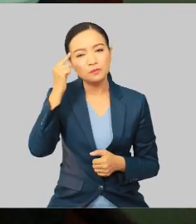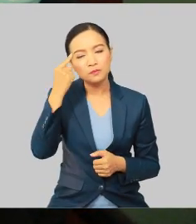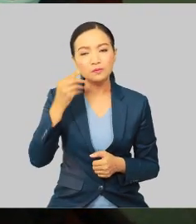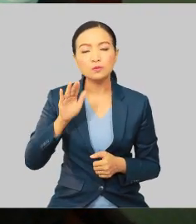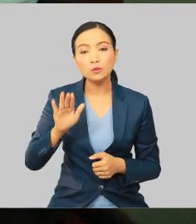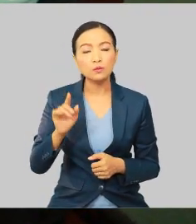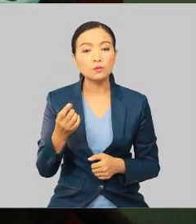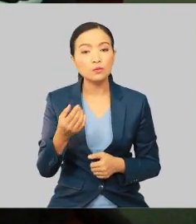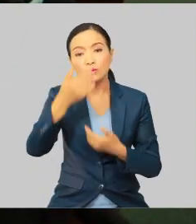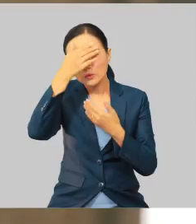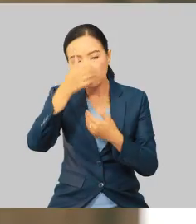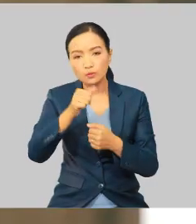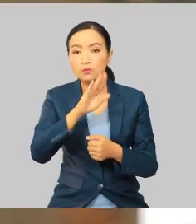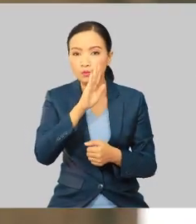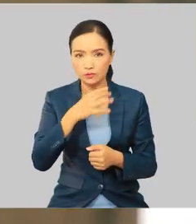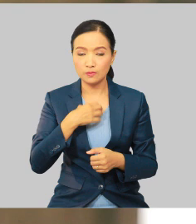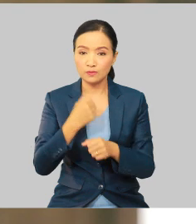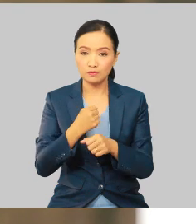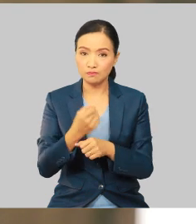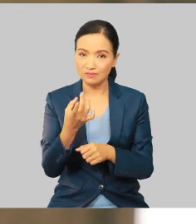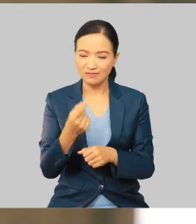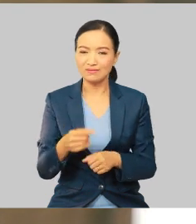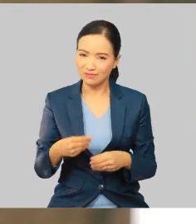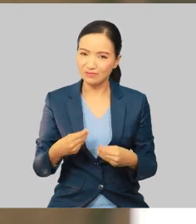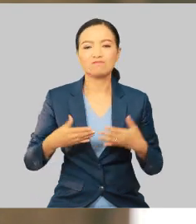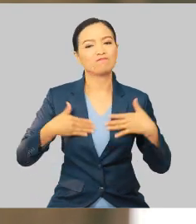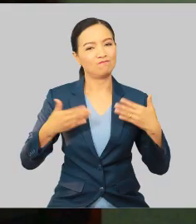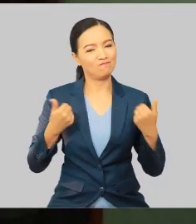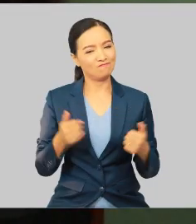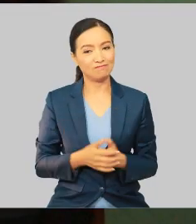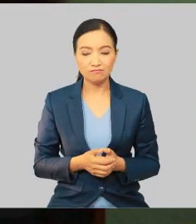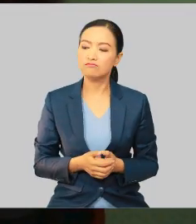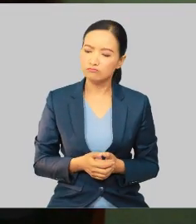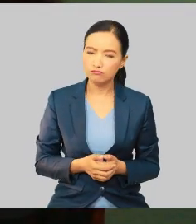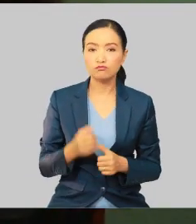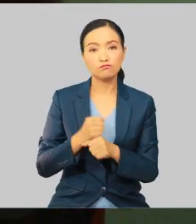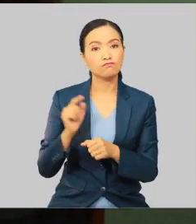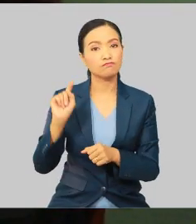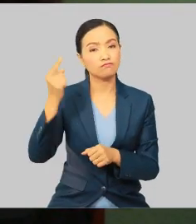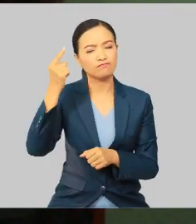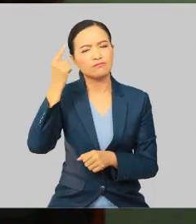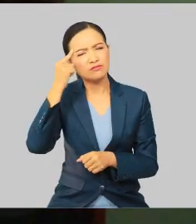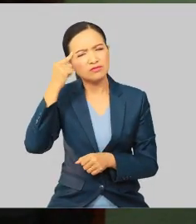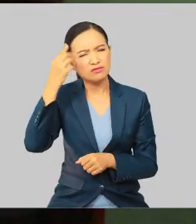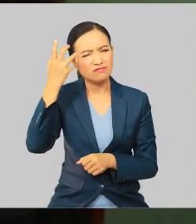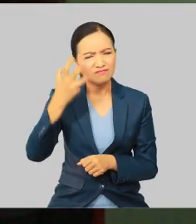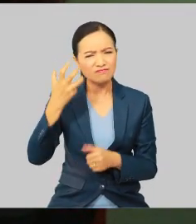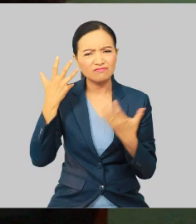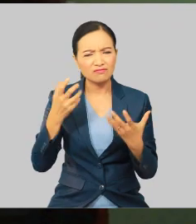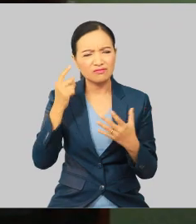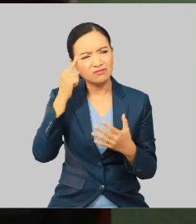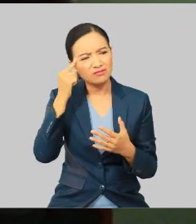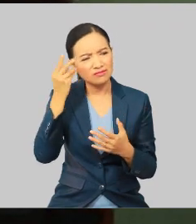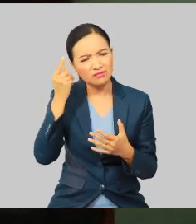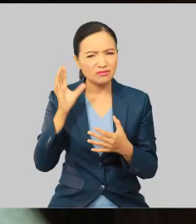นที่น่าสนใจอย่างนึงก็คือว่าเวลาทำอะไรต้องขอให้สนุกทำไมครับ บางทีถ้าเกิดทำอะไรใหม่ๆอะเราจะคิดมาก